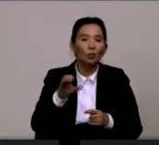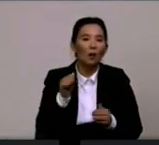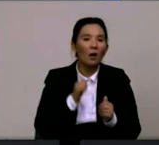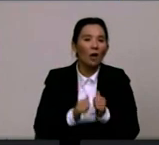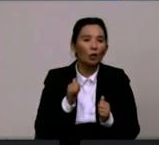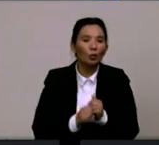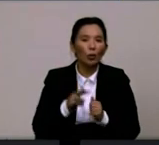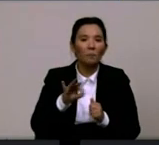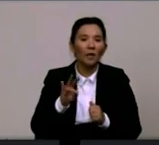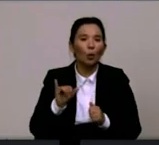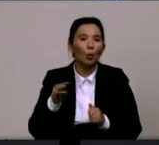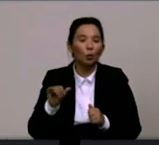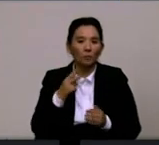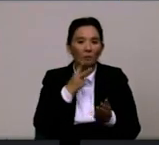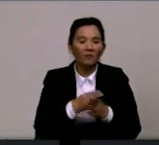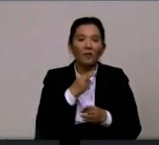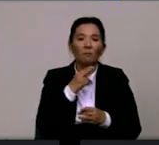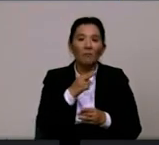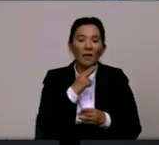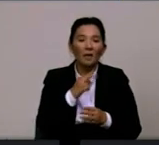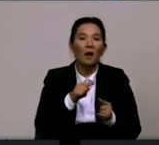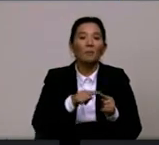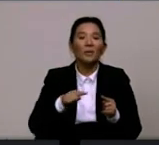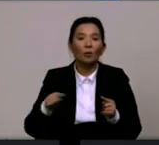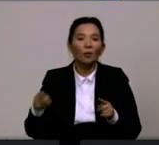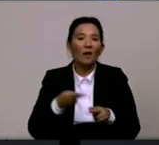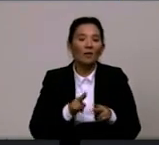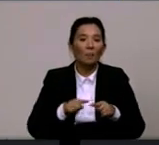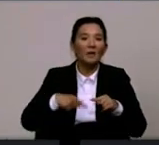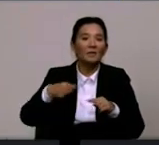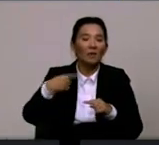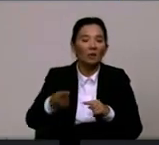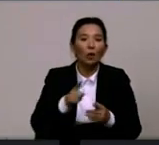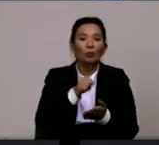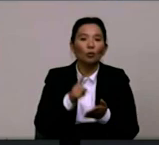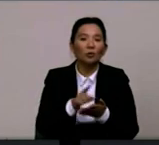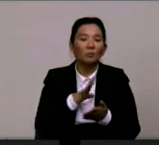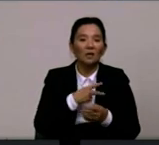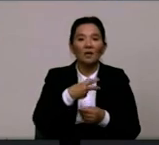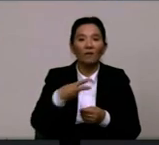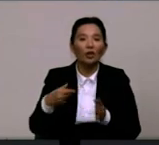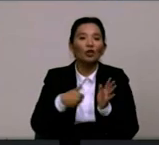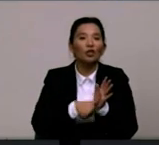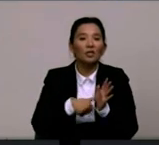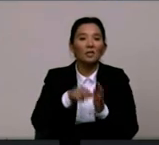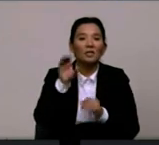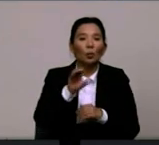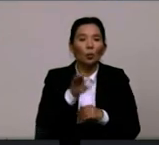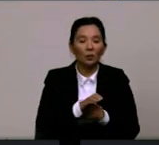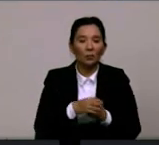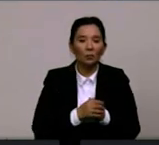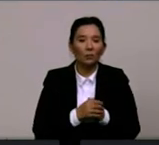каждую минуту. Обратите внимание, период этой последовательности должен быть равен 6 секундам.